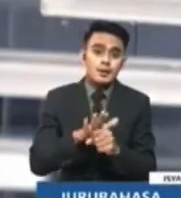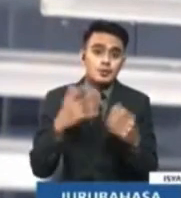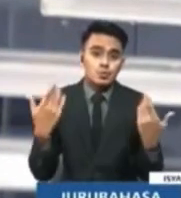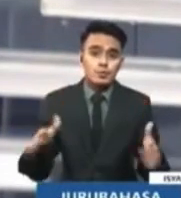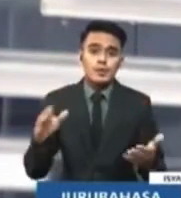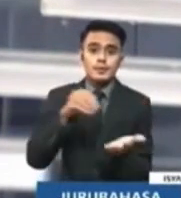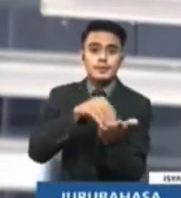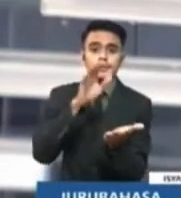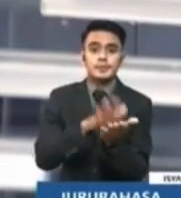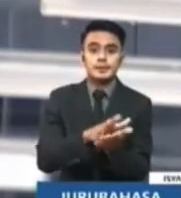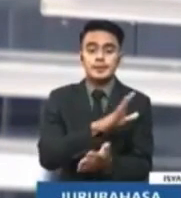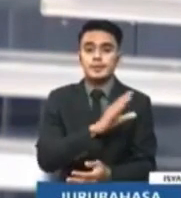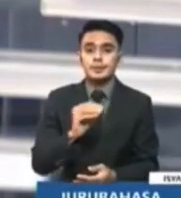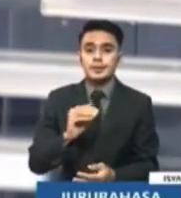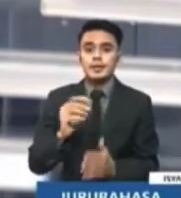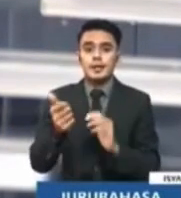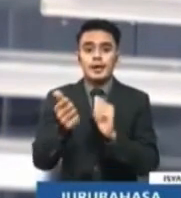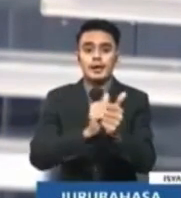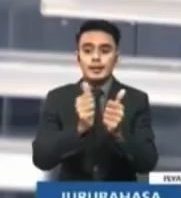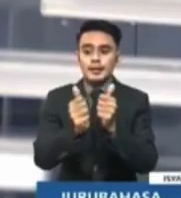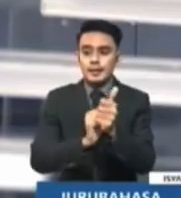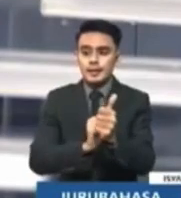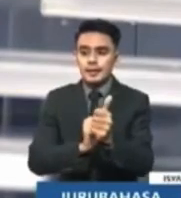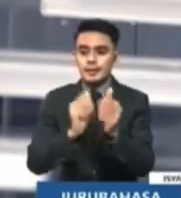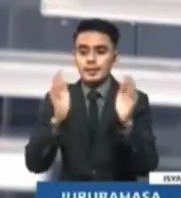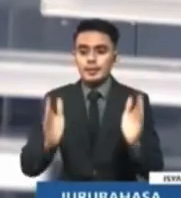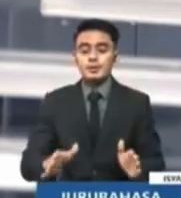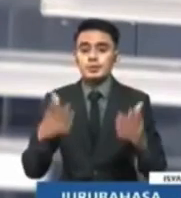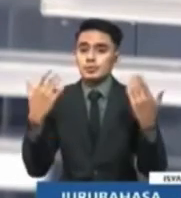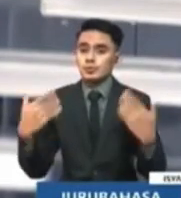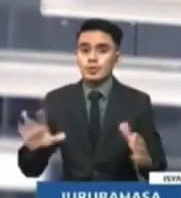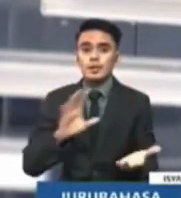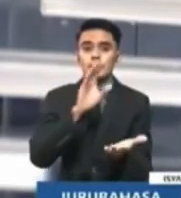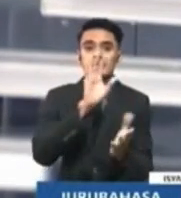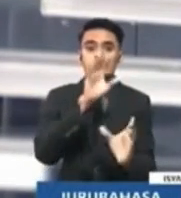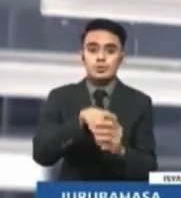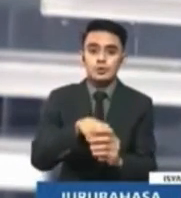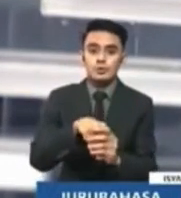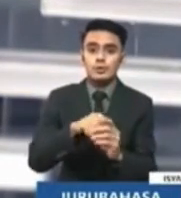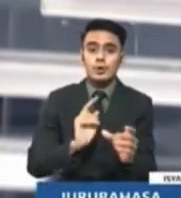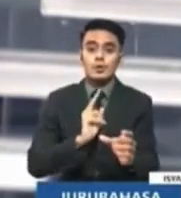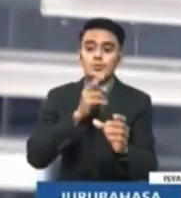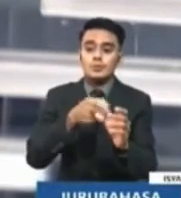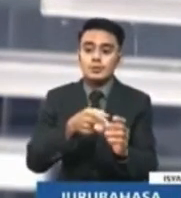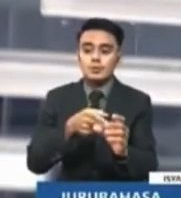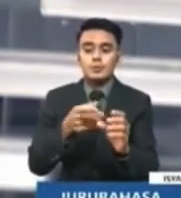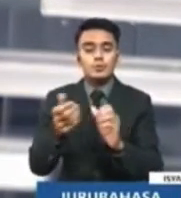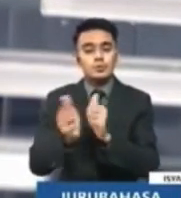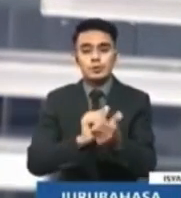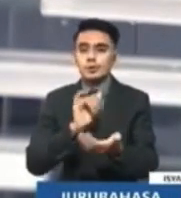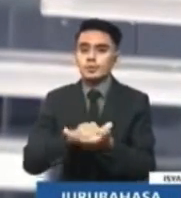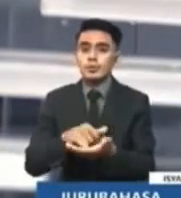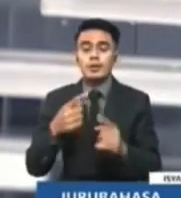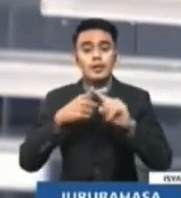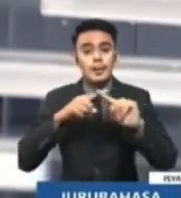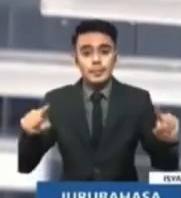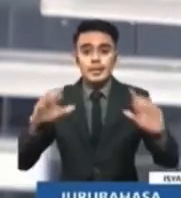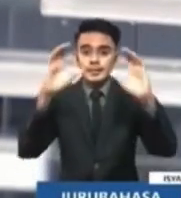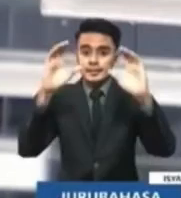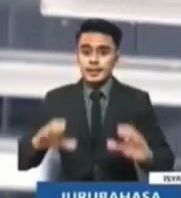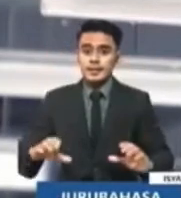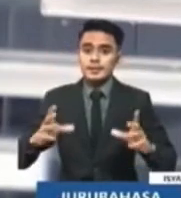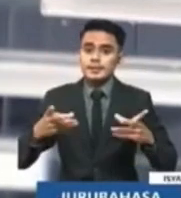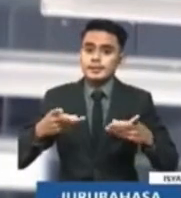kira kehadiran atlet-atlet yang dikenal pasti dalam program sukan berkenaan. Walau bagaimanapun, langkah penyelesaian